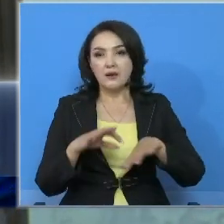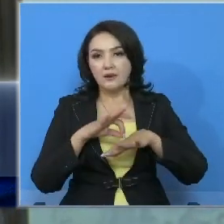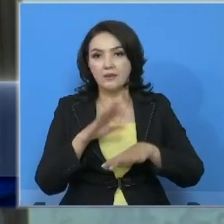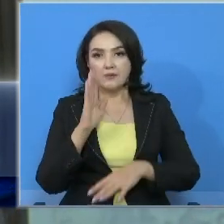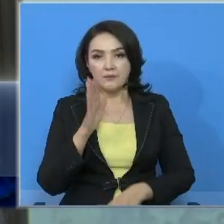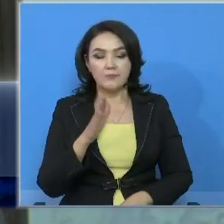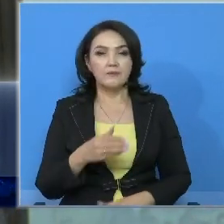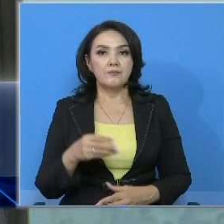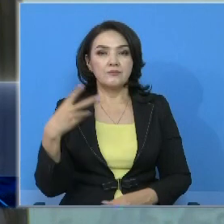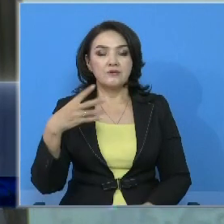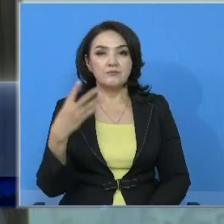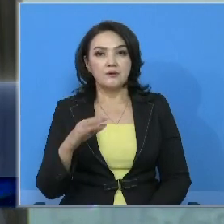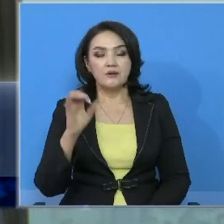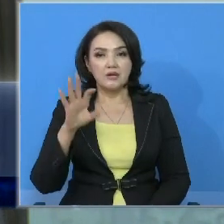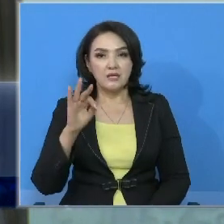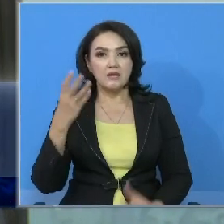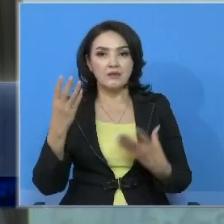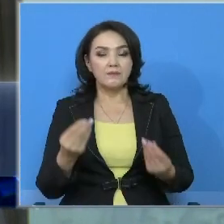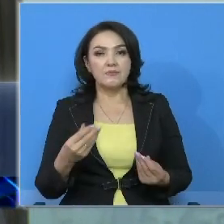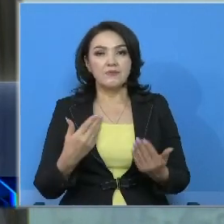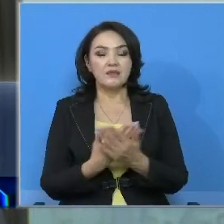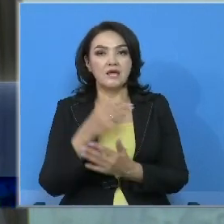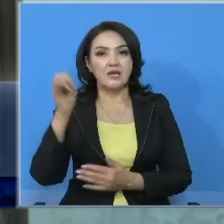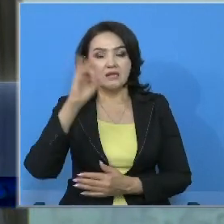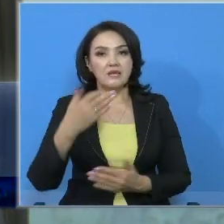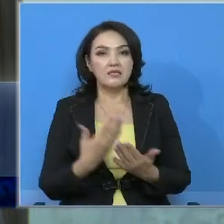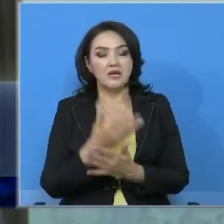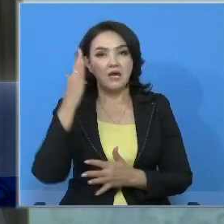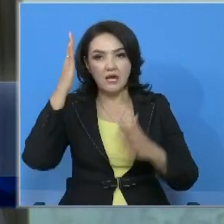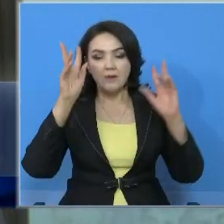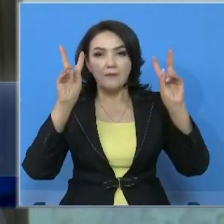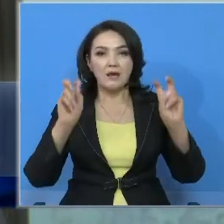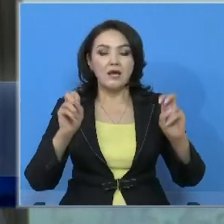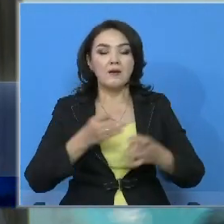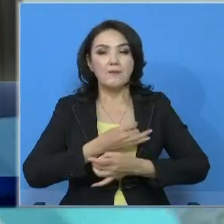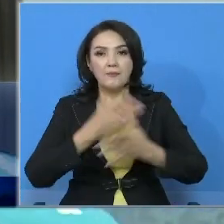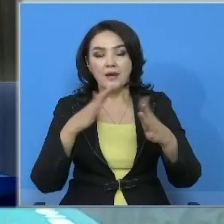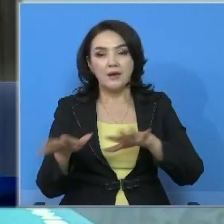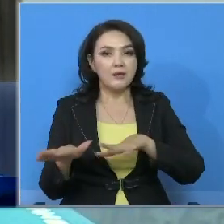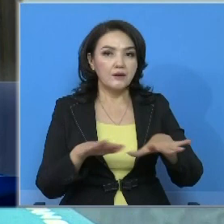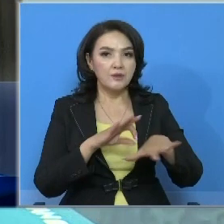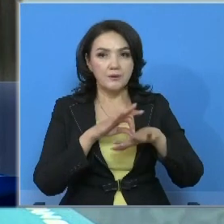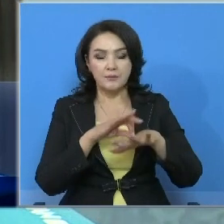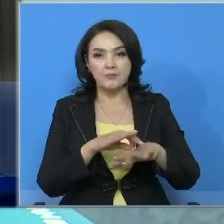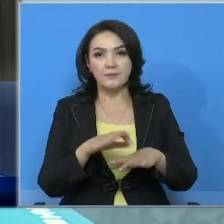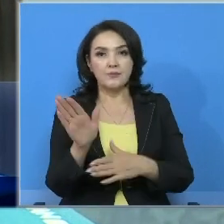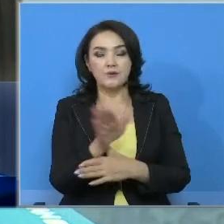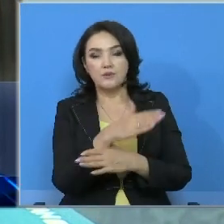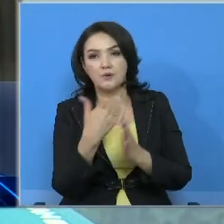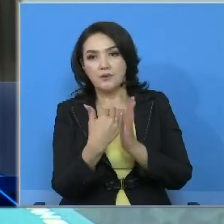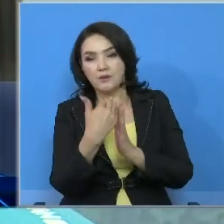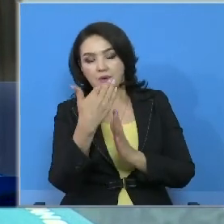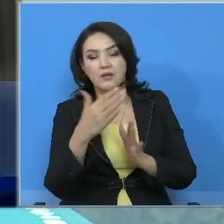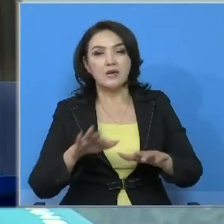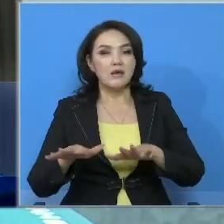болады. 24 қазан күні жаңа тарих, жаңа арман Қазақстан атты мәдени көпшілік шара туды көтеру